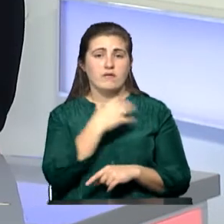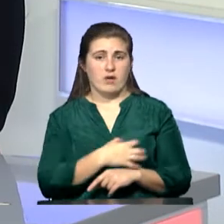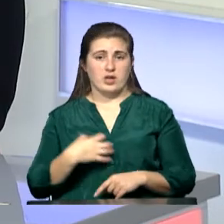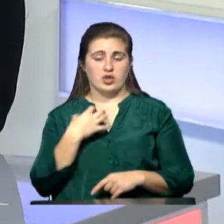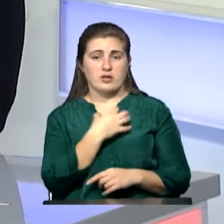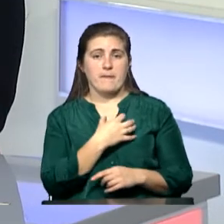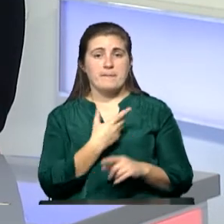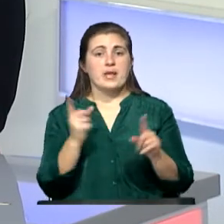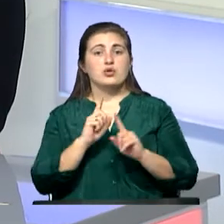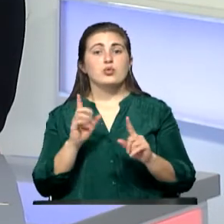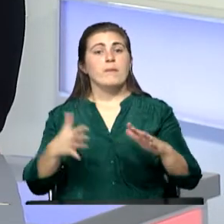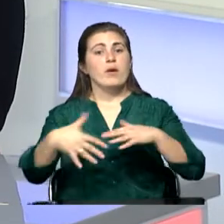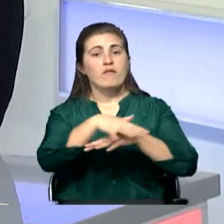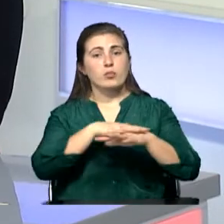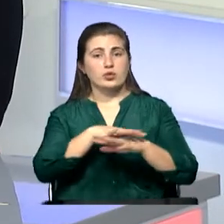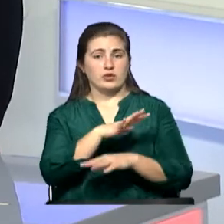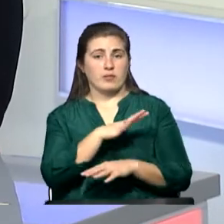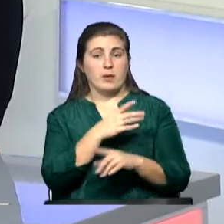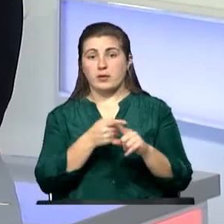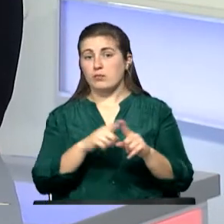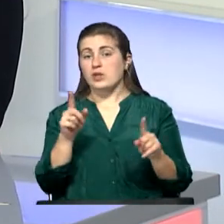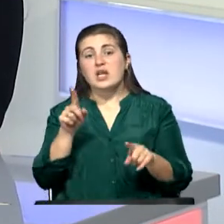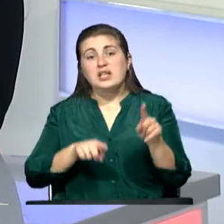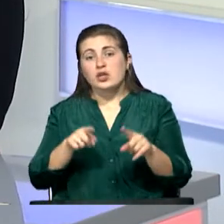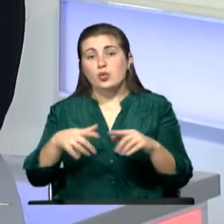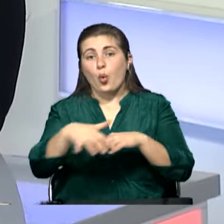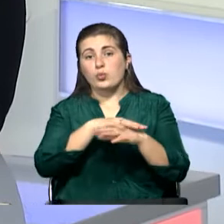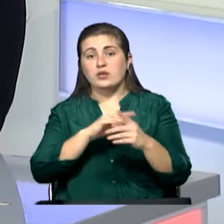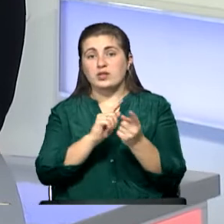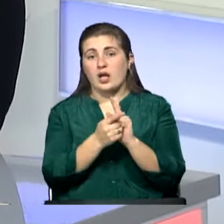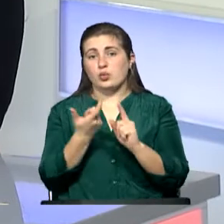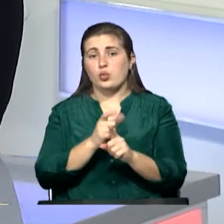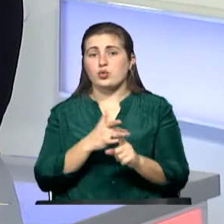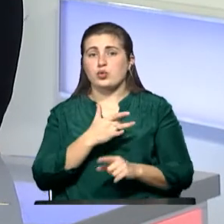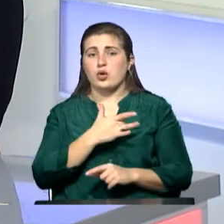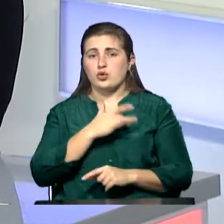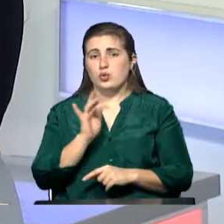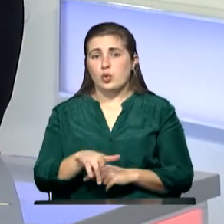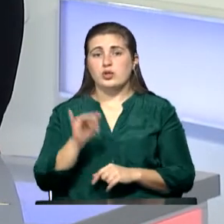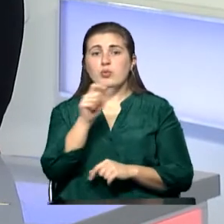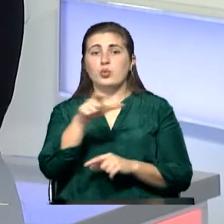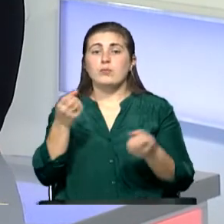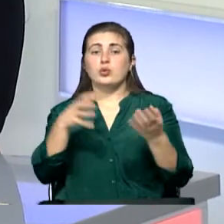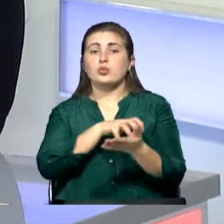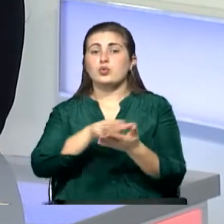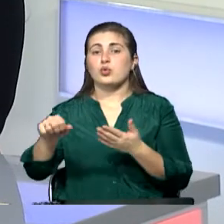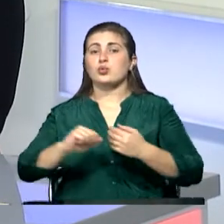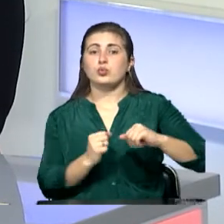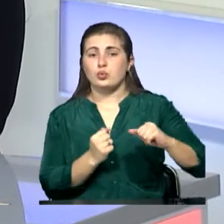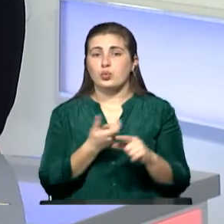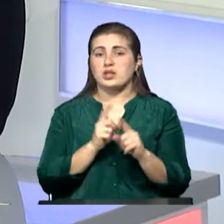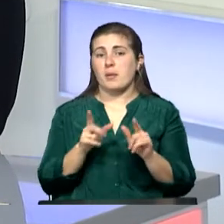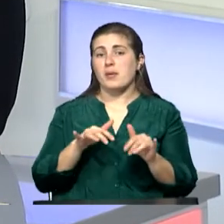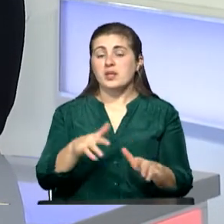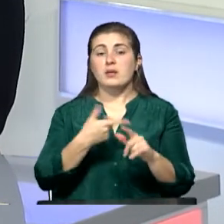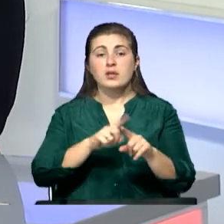очень важно, чтобы в обществе было, иначе общество станет очень жестким, и люди просто уничтожат друг друга на самом деле,